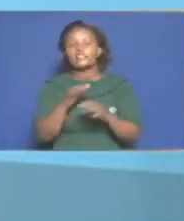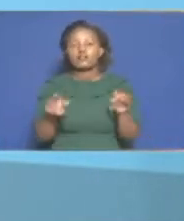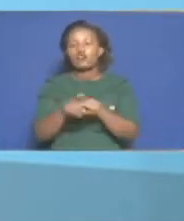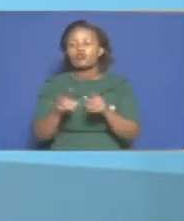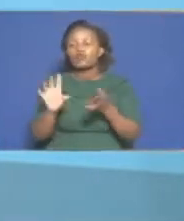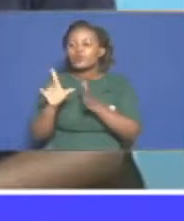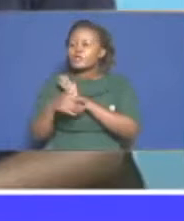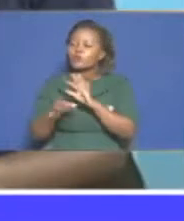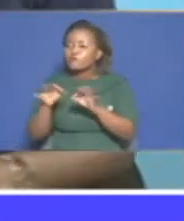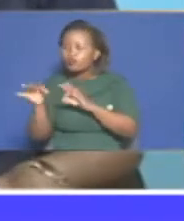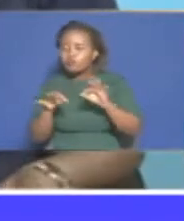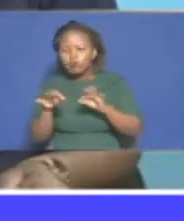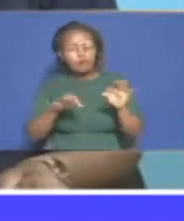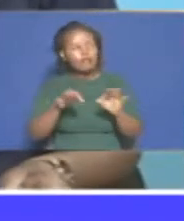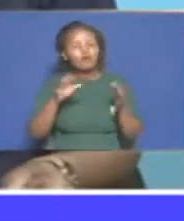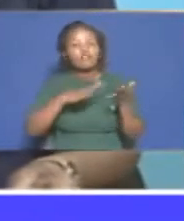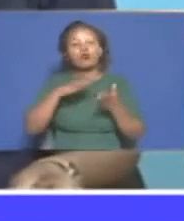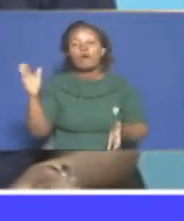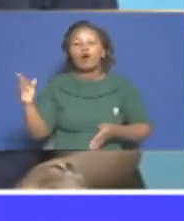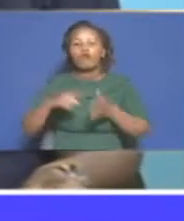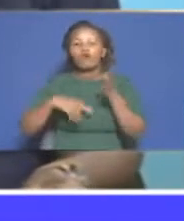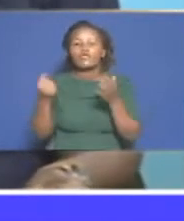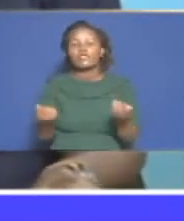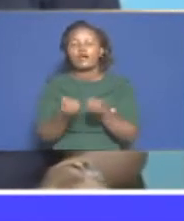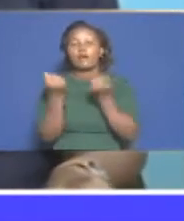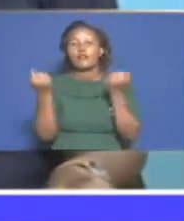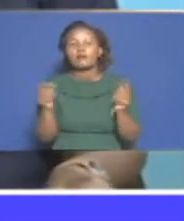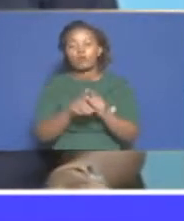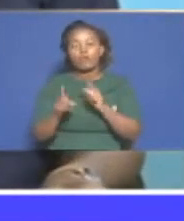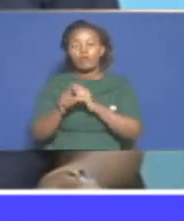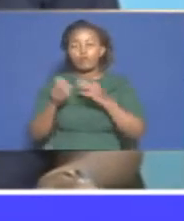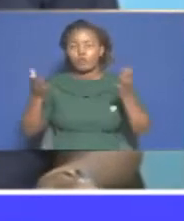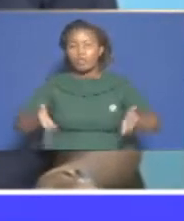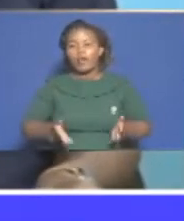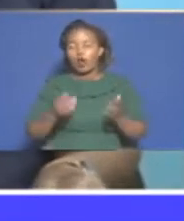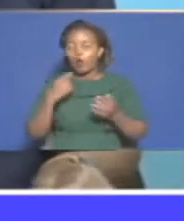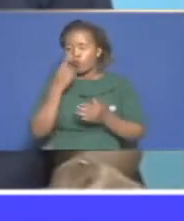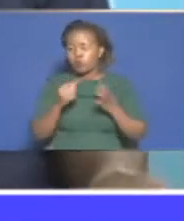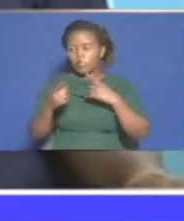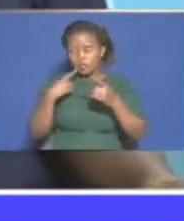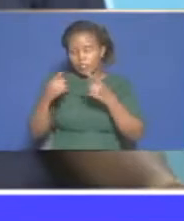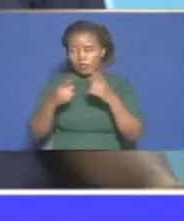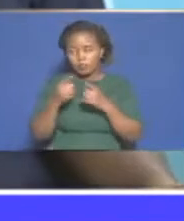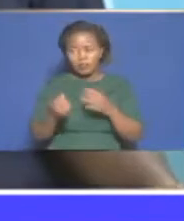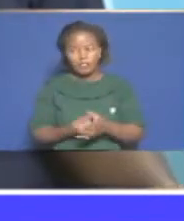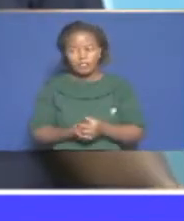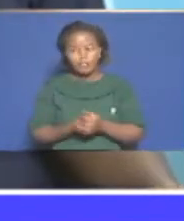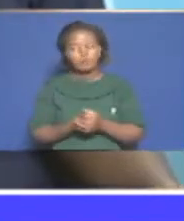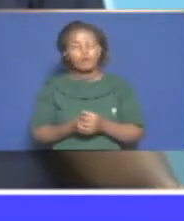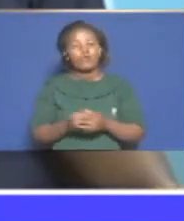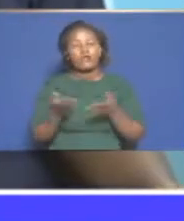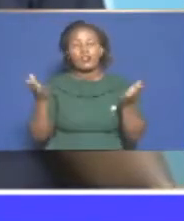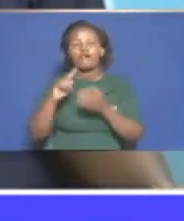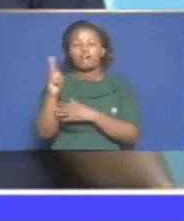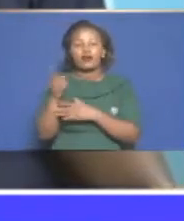atakuwa anatupa maelezo zaidi kuhusiana na hafla hiyo. Na mtazamaji anayezungumza sasa hivi na mtazamaji, hebu